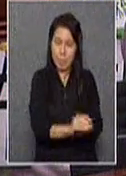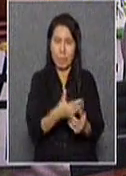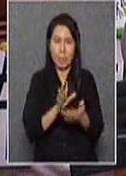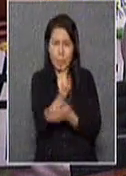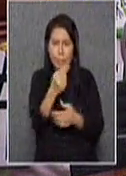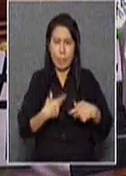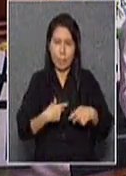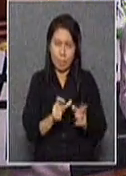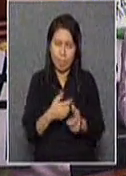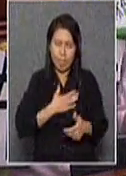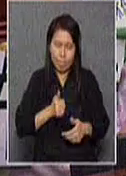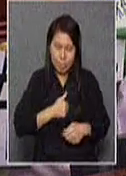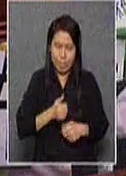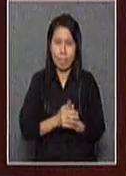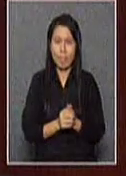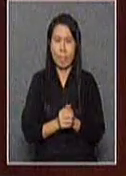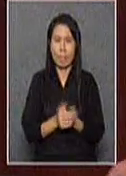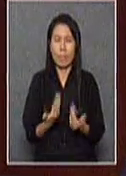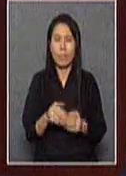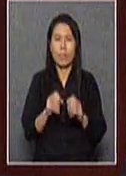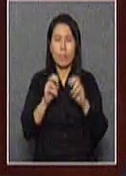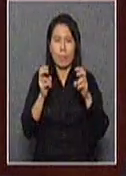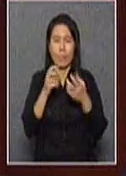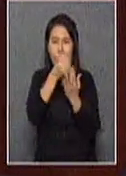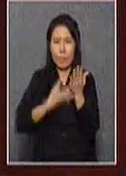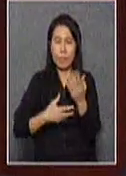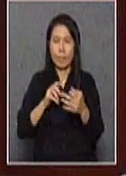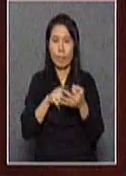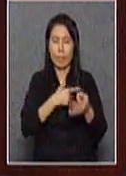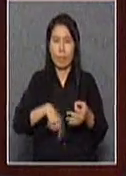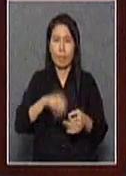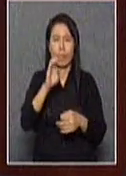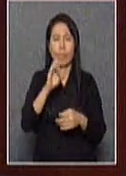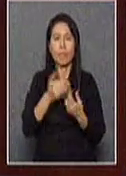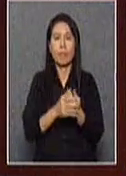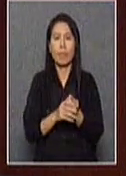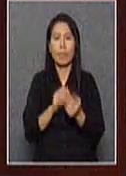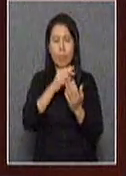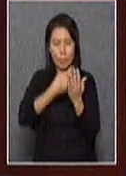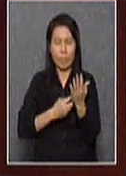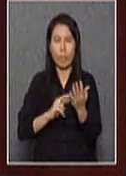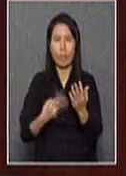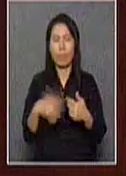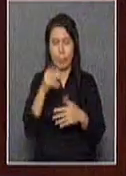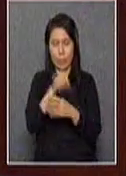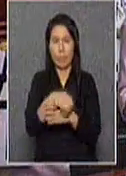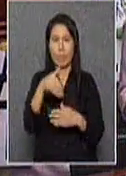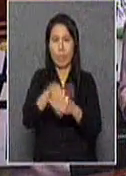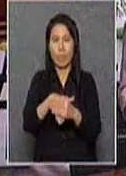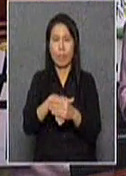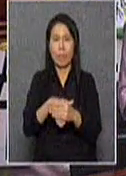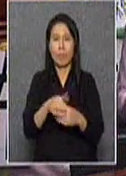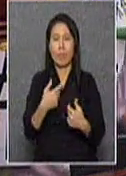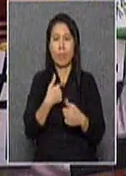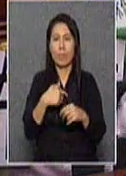年預算開支。 現在提出的待決議題，陳志全議員動議的修正案， 予以通過。現在付諸表決。陳志全議